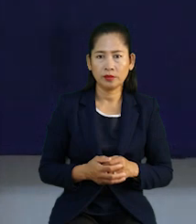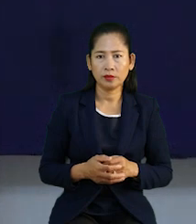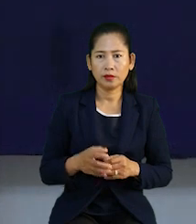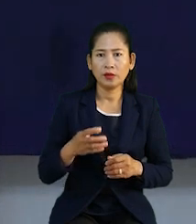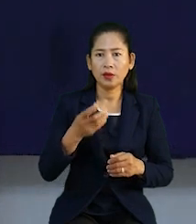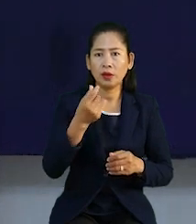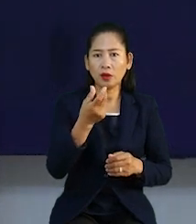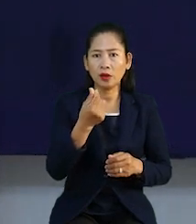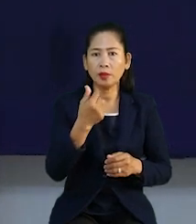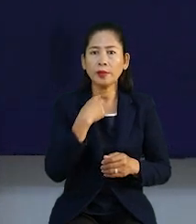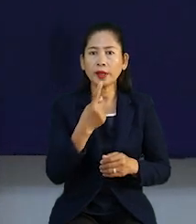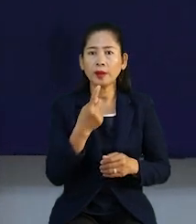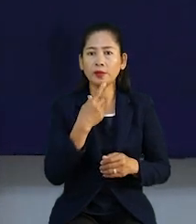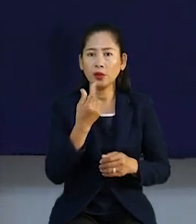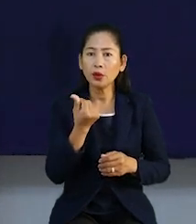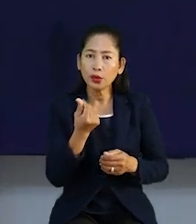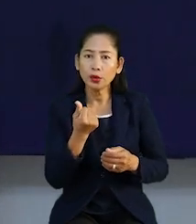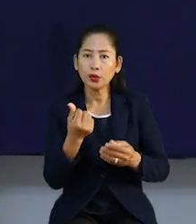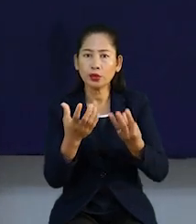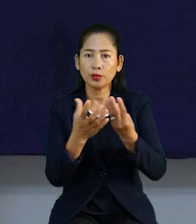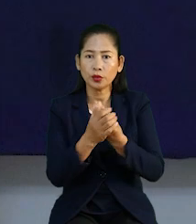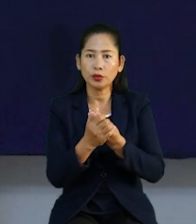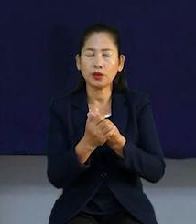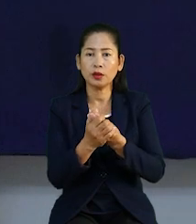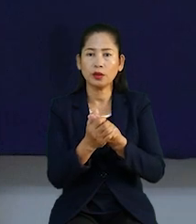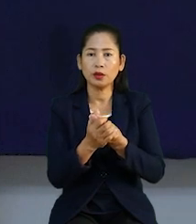Rap chân nôn tật prạ xạ rộng.